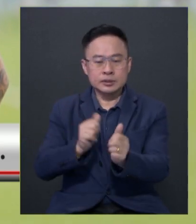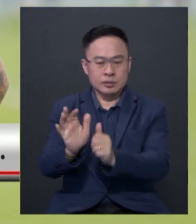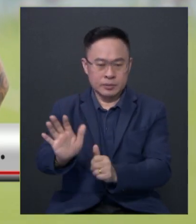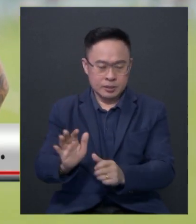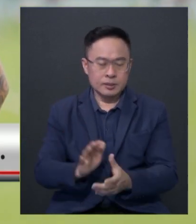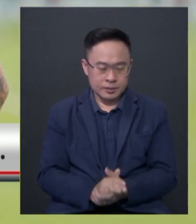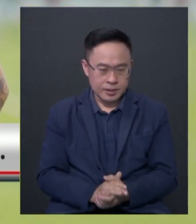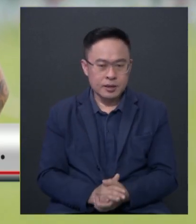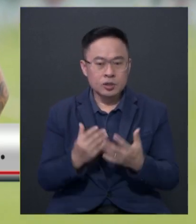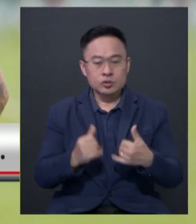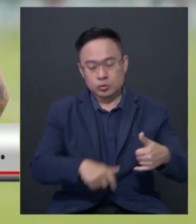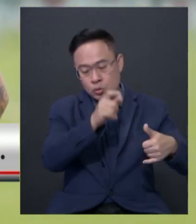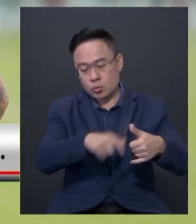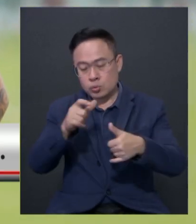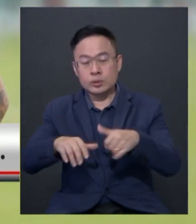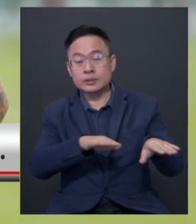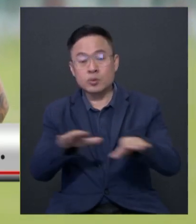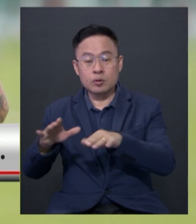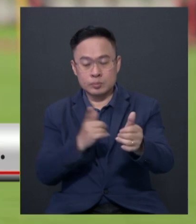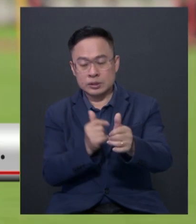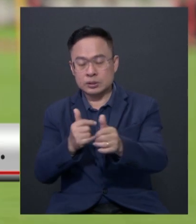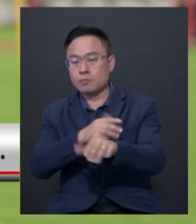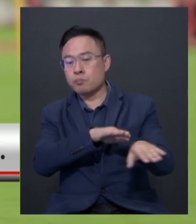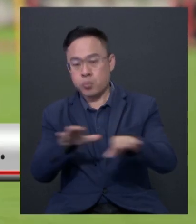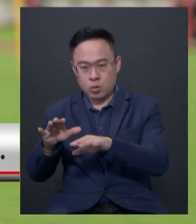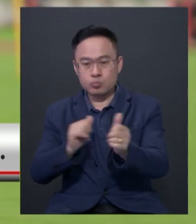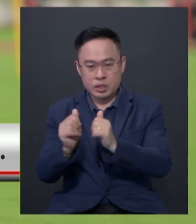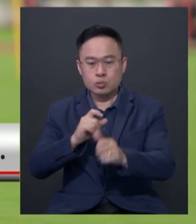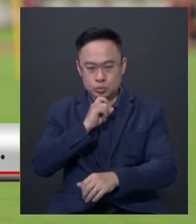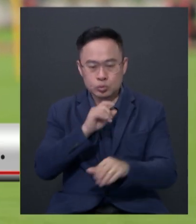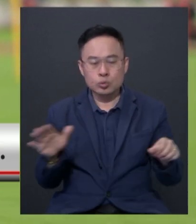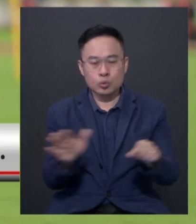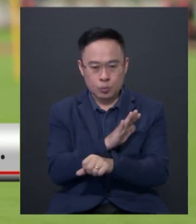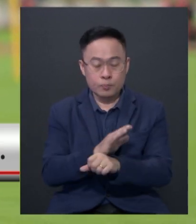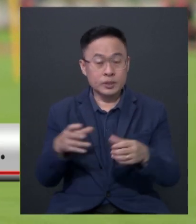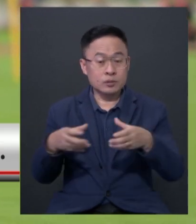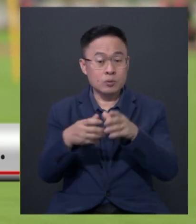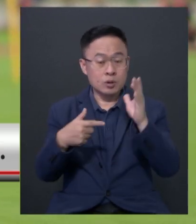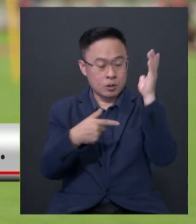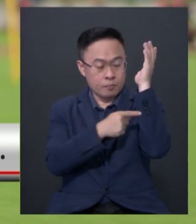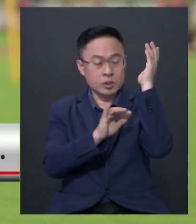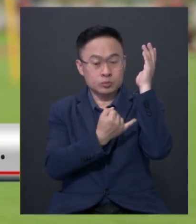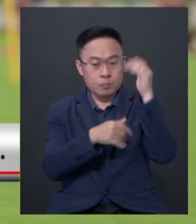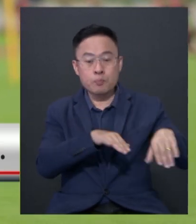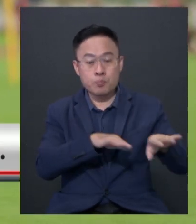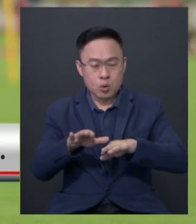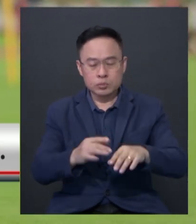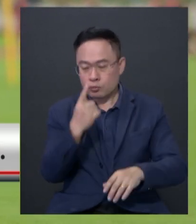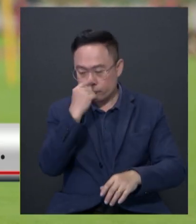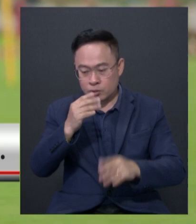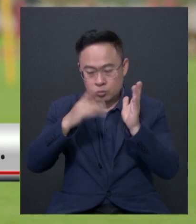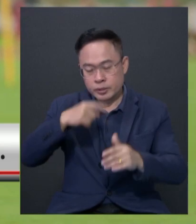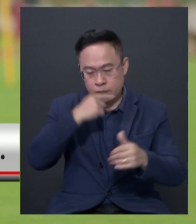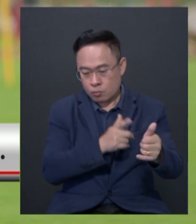ชุติพงษ์ทองแท้รวมถึงแนวรุกต่างชาติก็ยังอยู่ซามูเอลโรซาแล้วก็คาราบูเอพร้อมลงสนามช่วยทีม